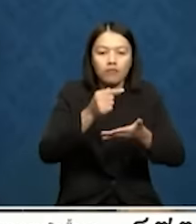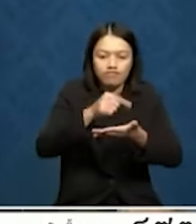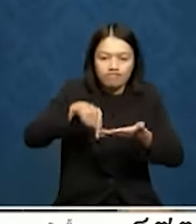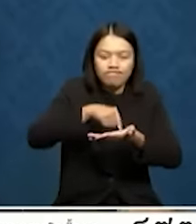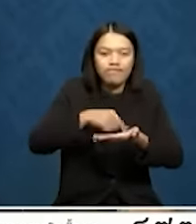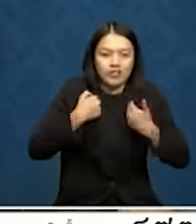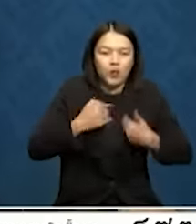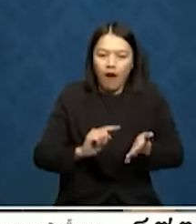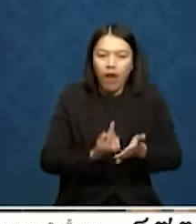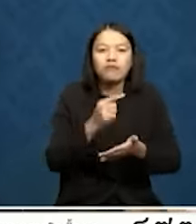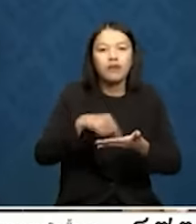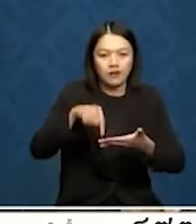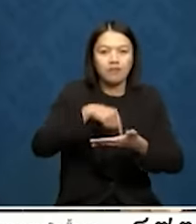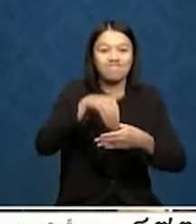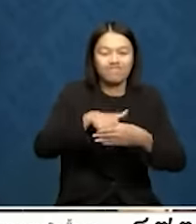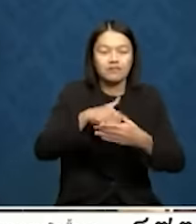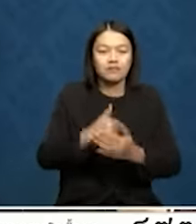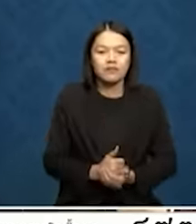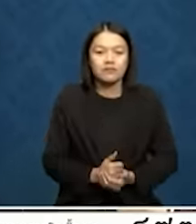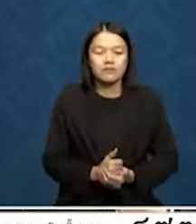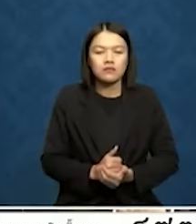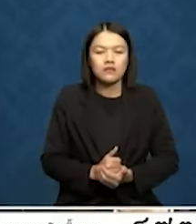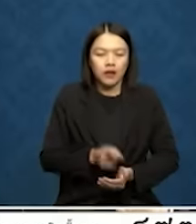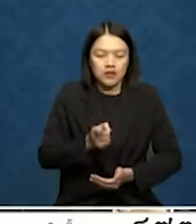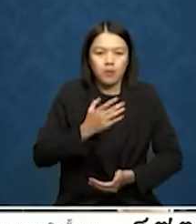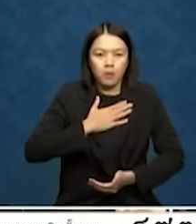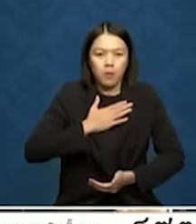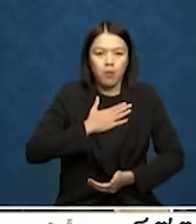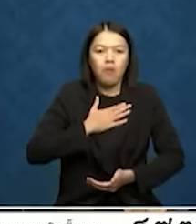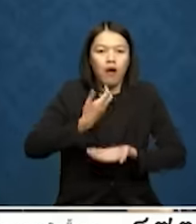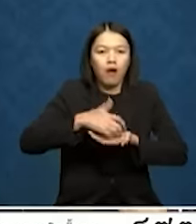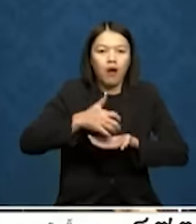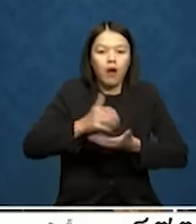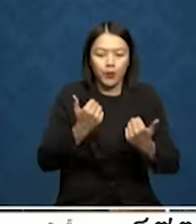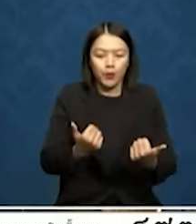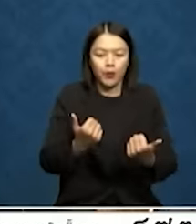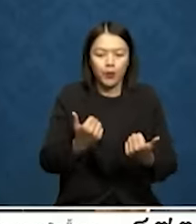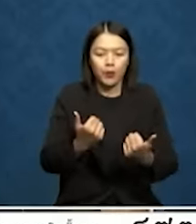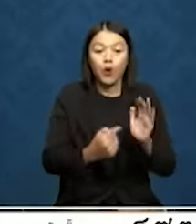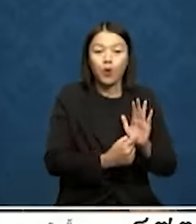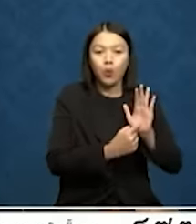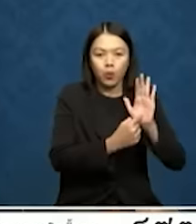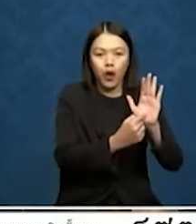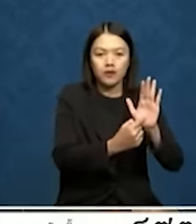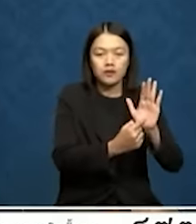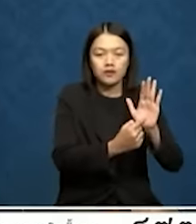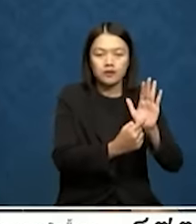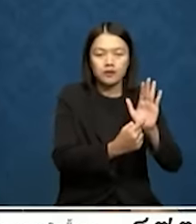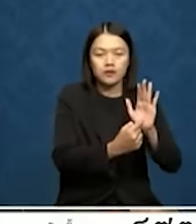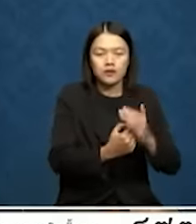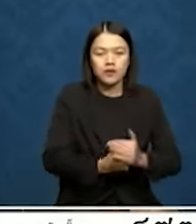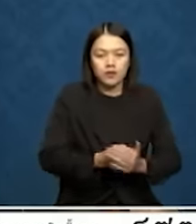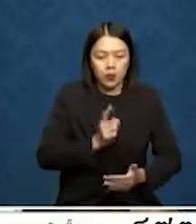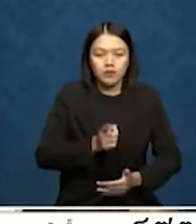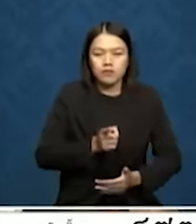ในชีวิตผมเชื่อว่าความจริงของผมที่ออกมาเล่าวันนี้ยกกรณีตัวอย่างหนึ่งตัวอย่างเป็น